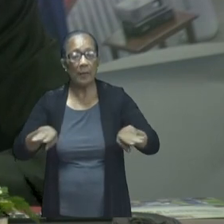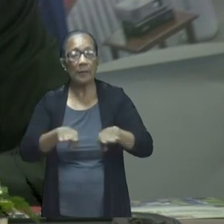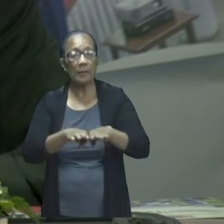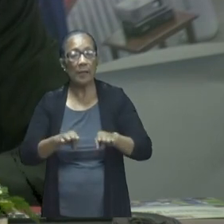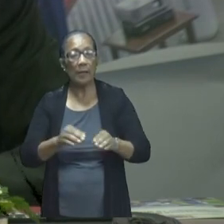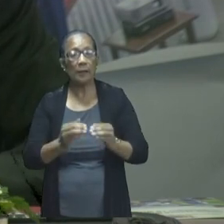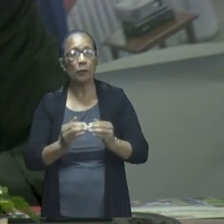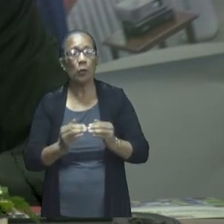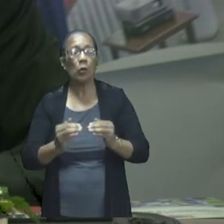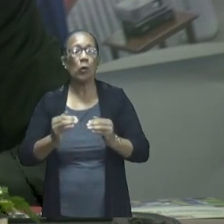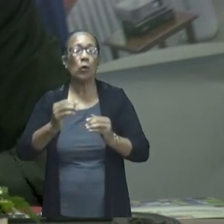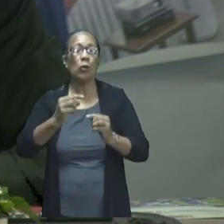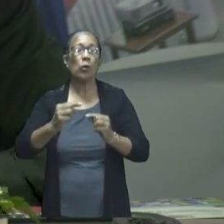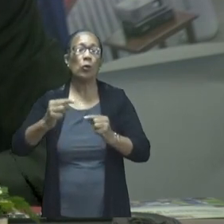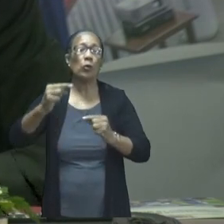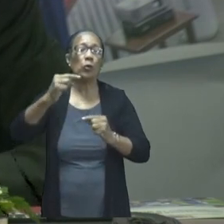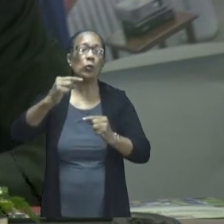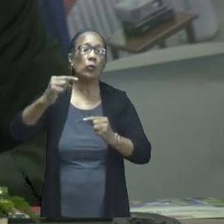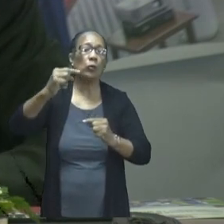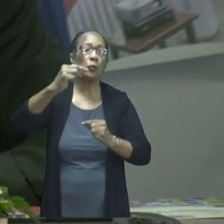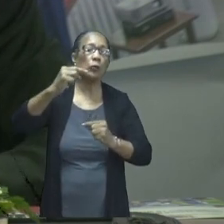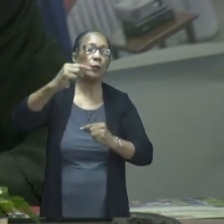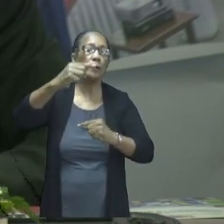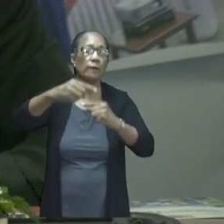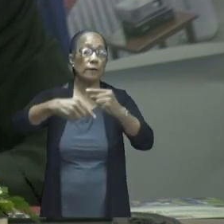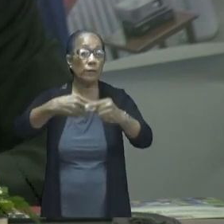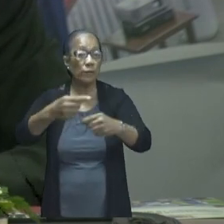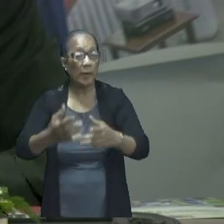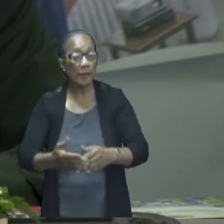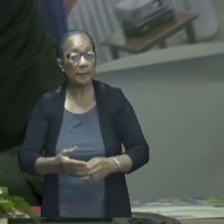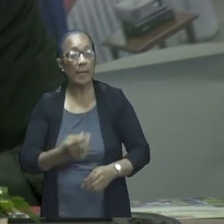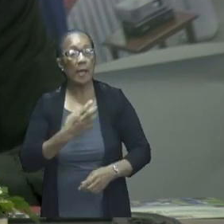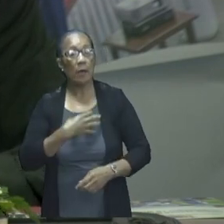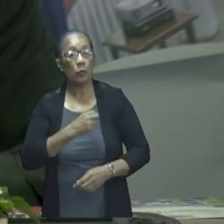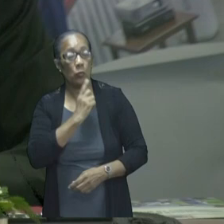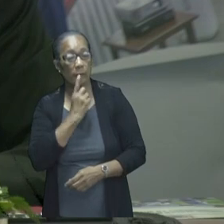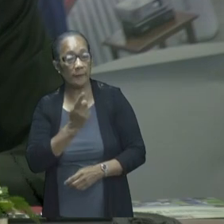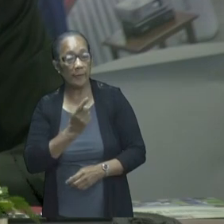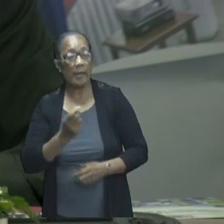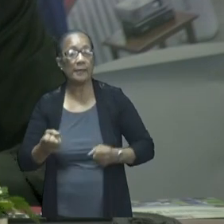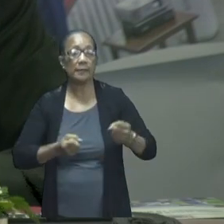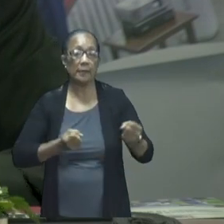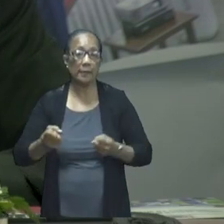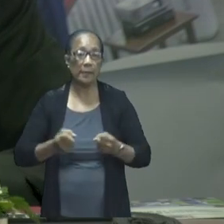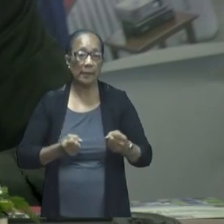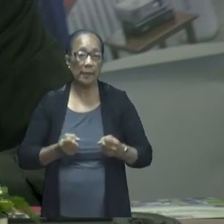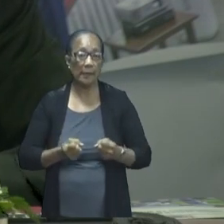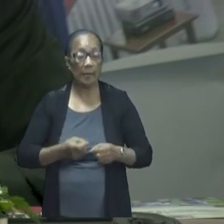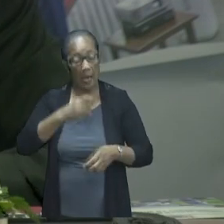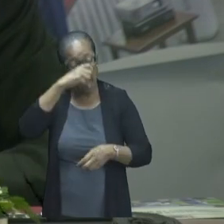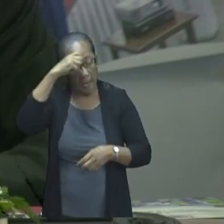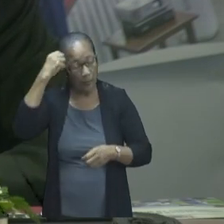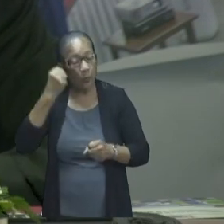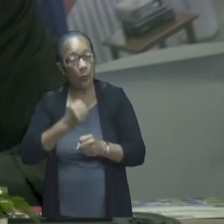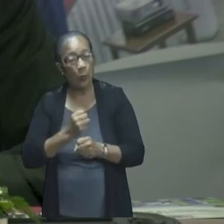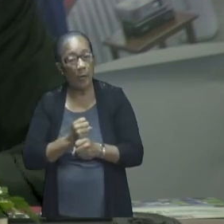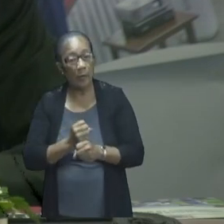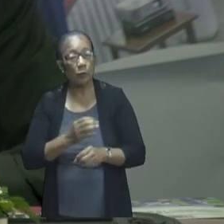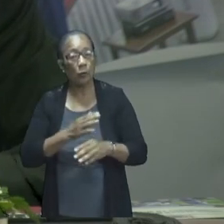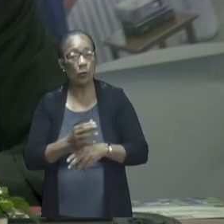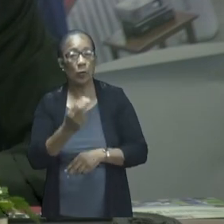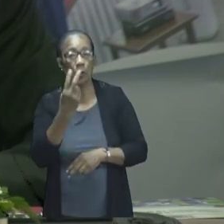groeifase en daarvoor heb al eerder gezegd dat we als ze regeren ons huiswerk gemaakt hebben door uw van de